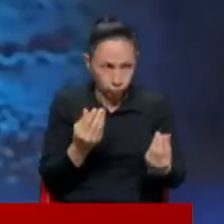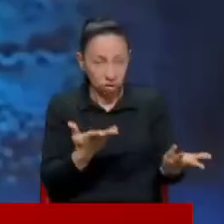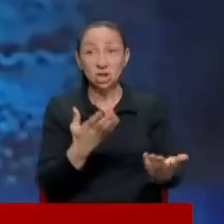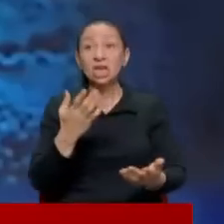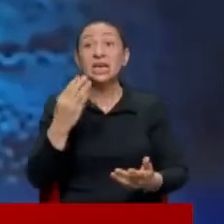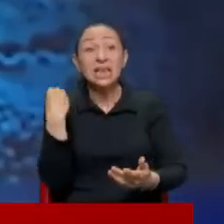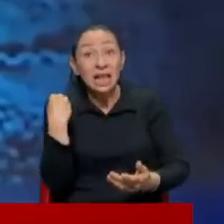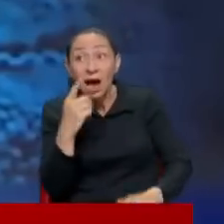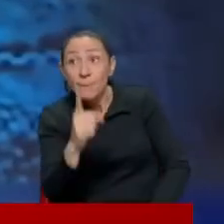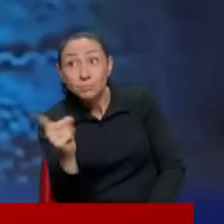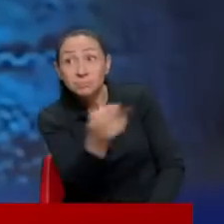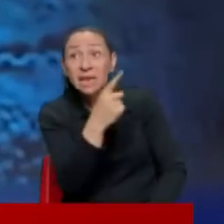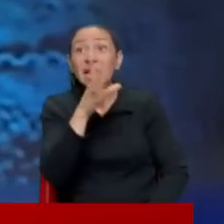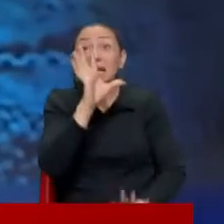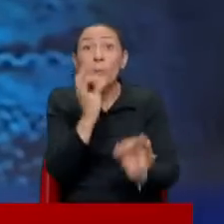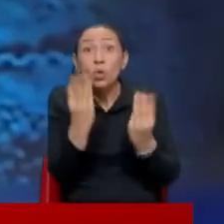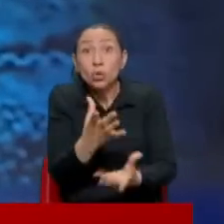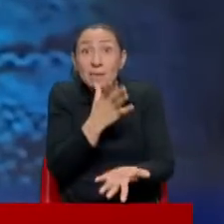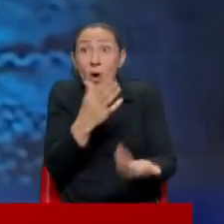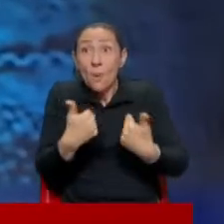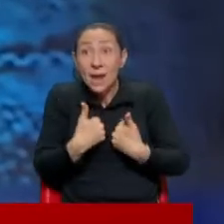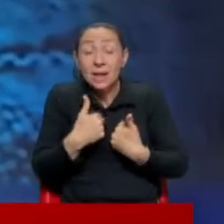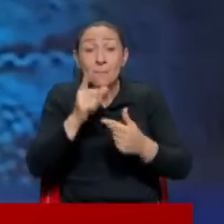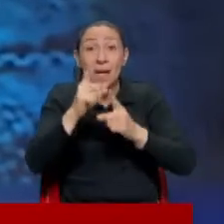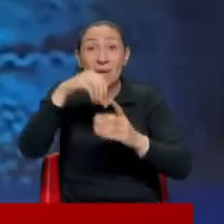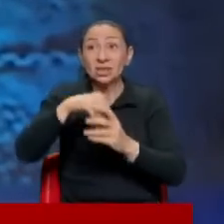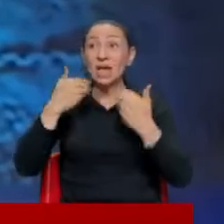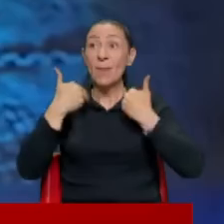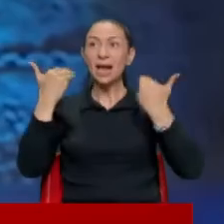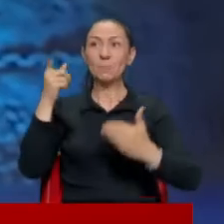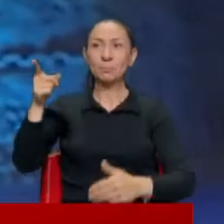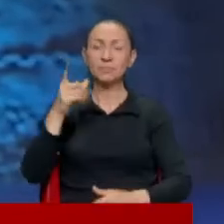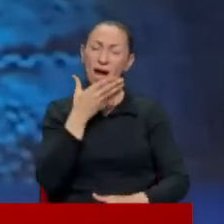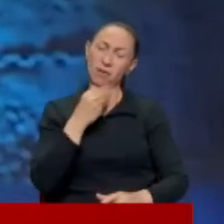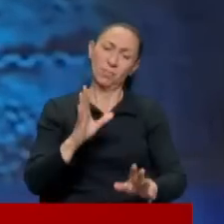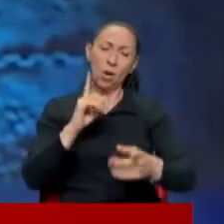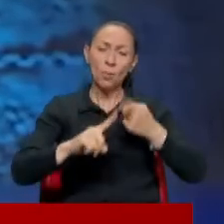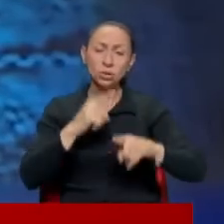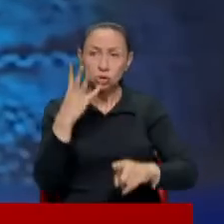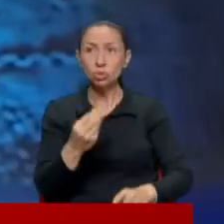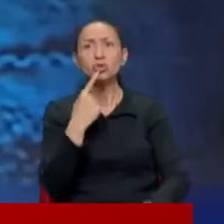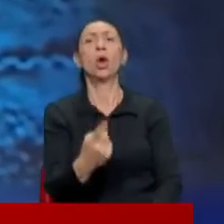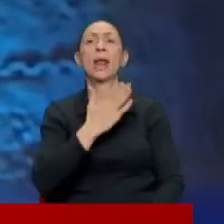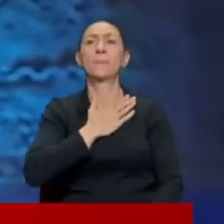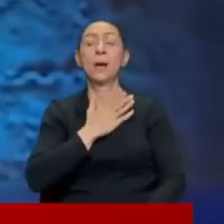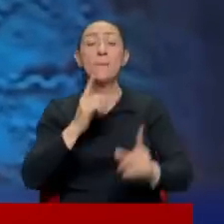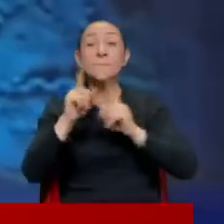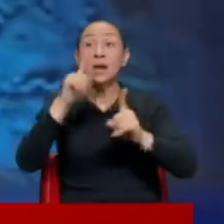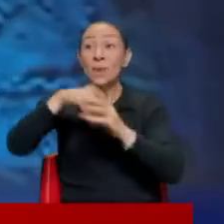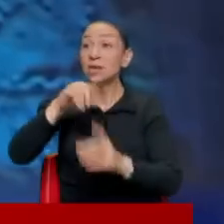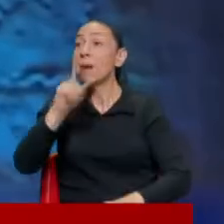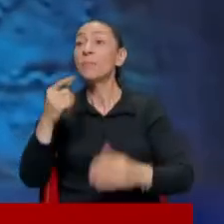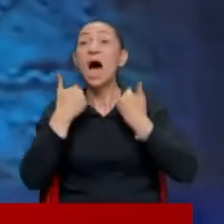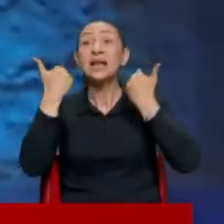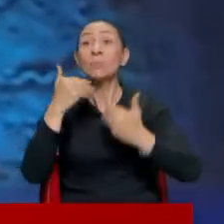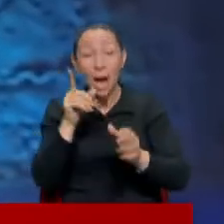Yeni gönderdiler. Kimin gönderildiğini biliyorum ya. Birisine giden. Ayıp. Siyasetçi olsa vallahi söylerim. Yargıdan birini